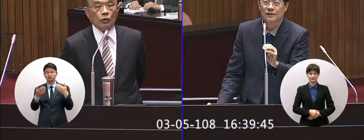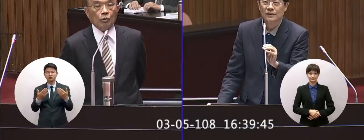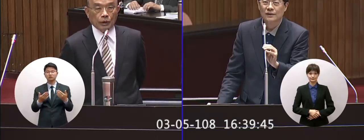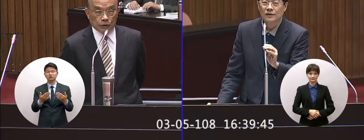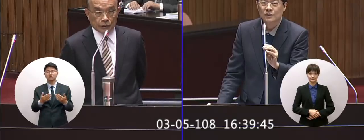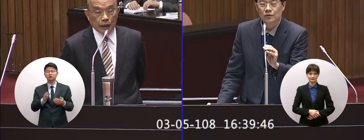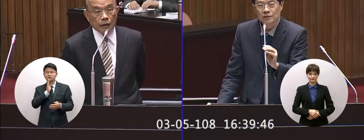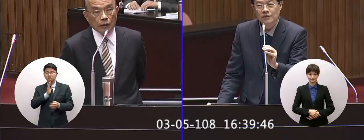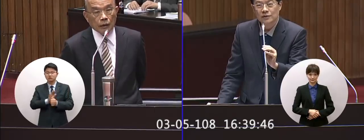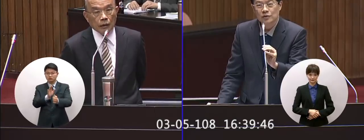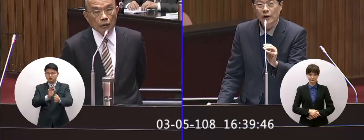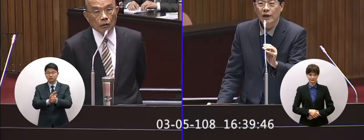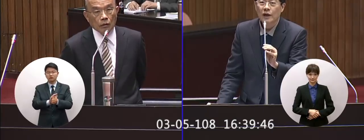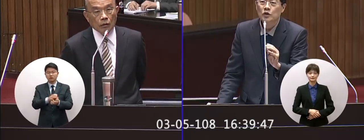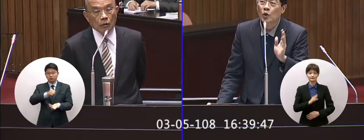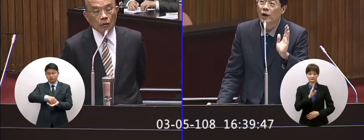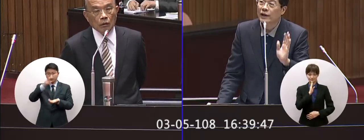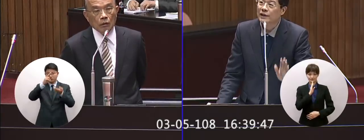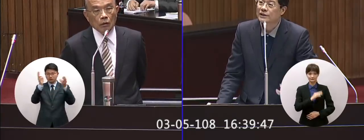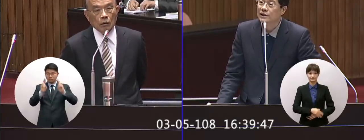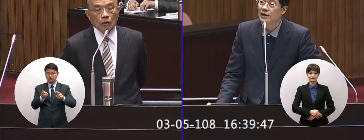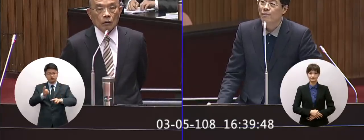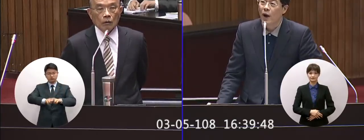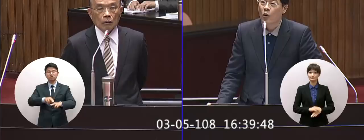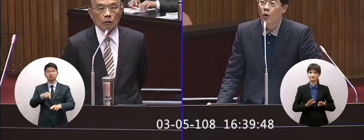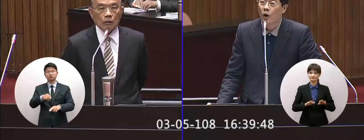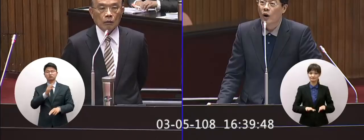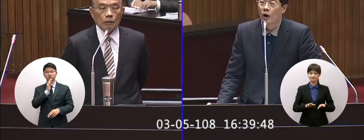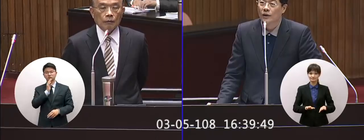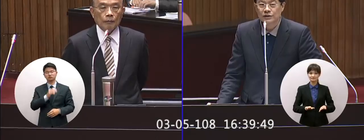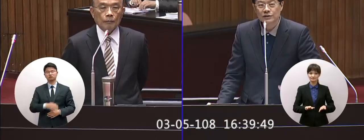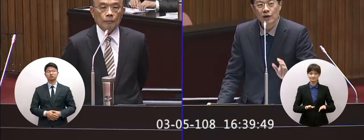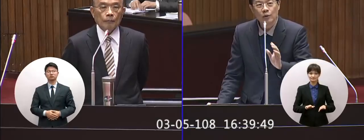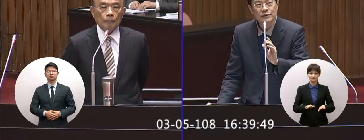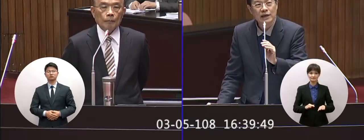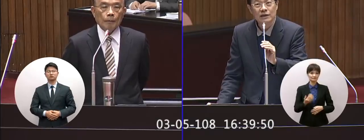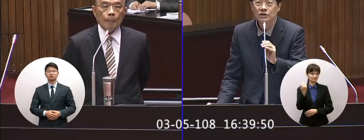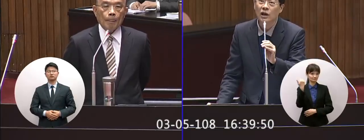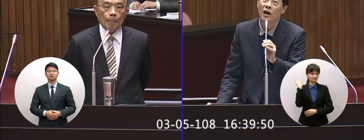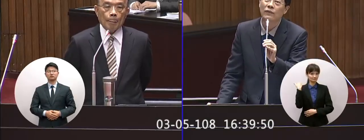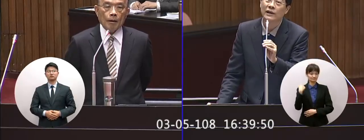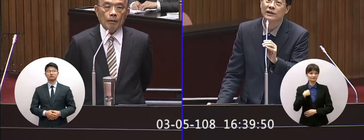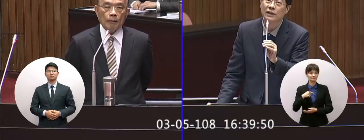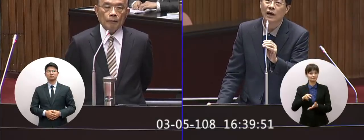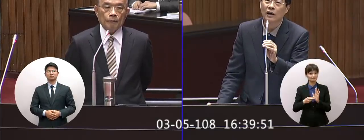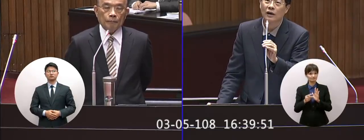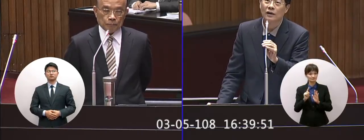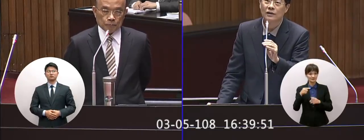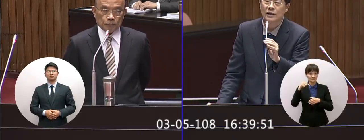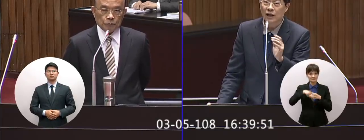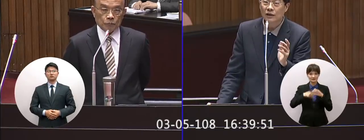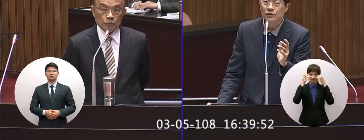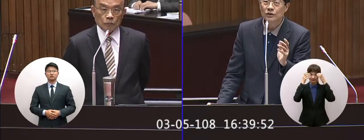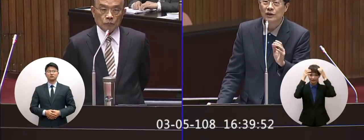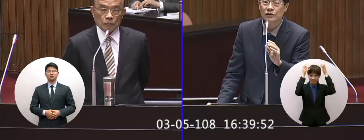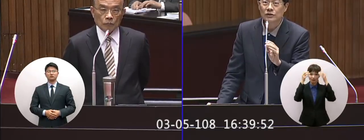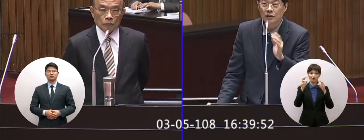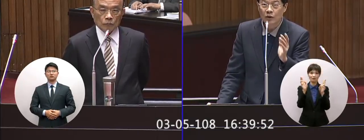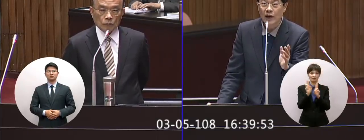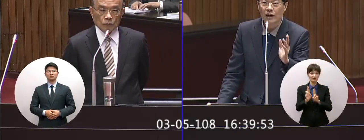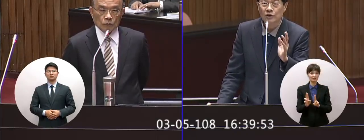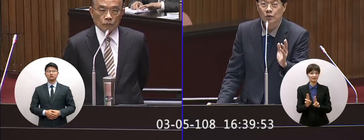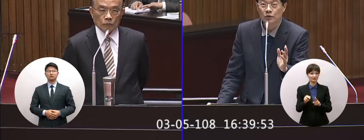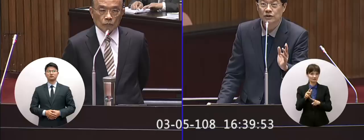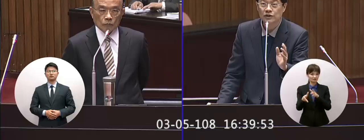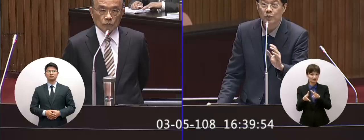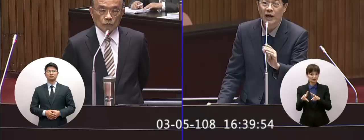就是推动飞核家园了。 对，所以现在包括之前我们讲的深澳发电厂啊，那现在是